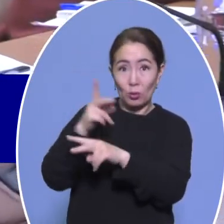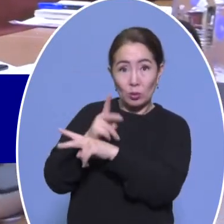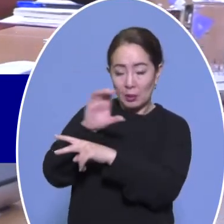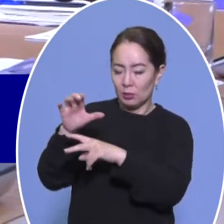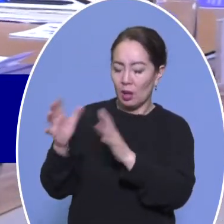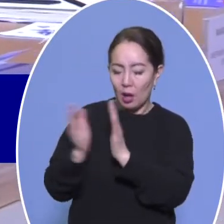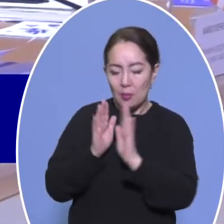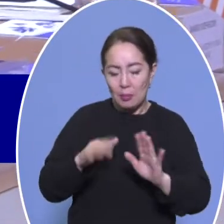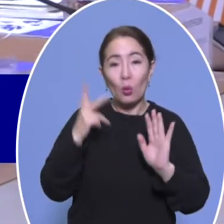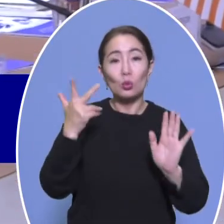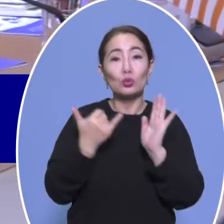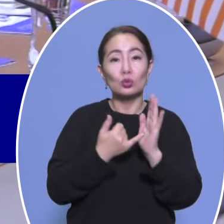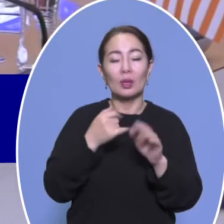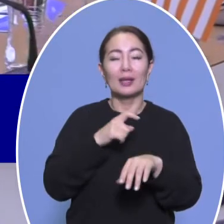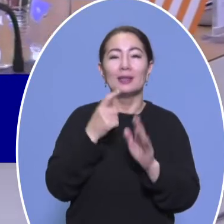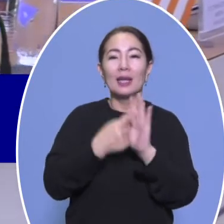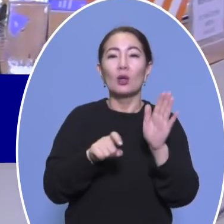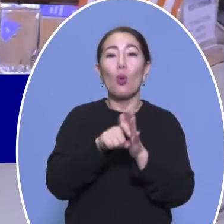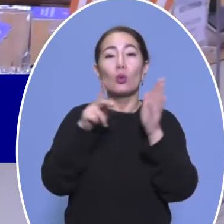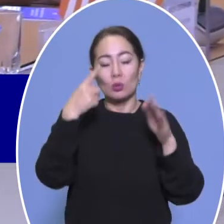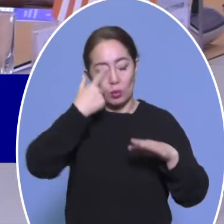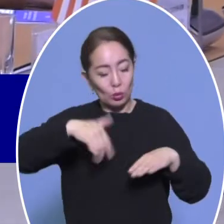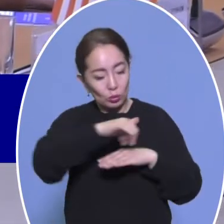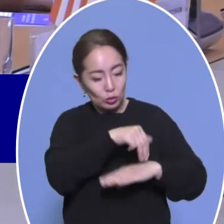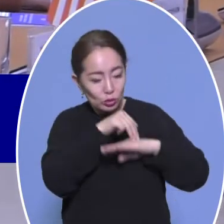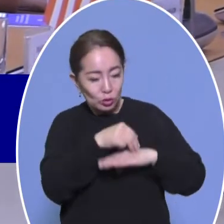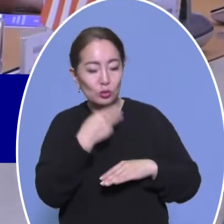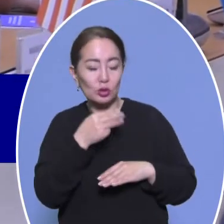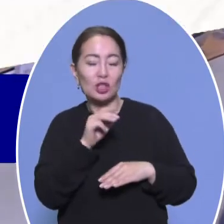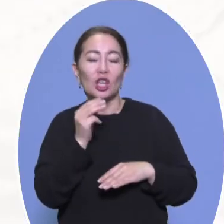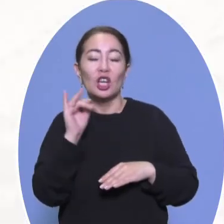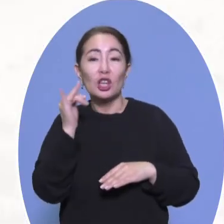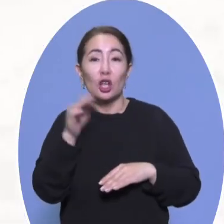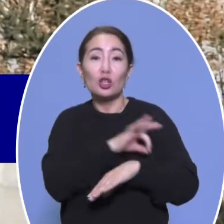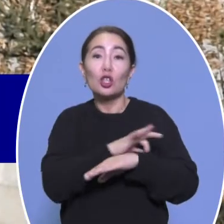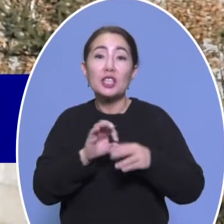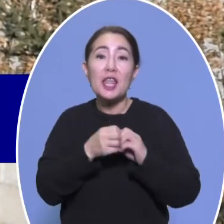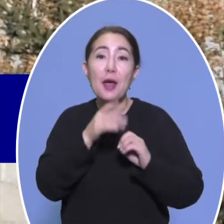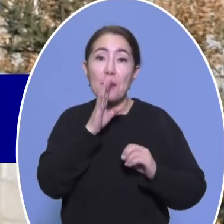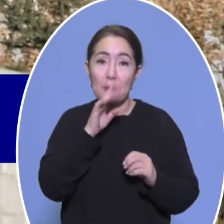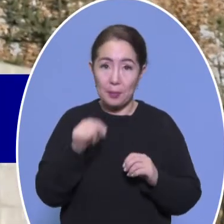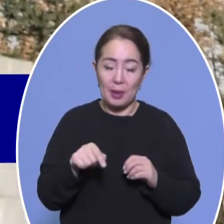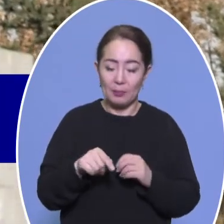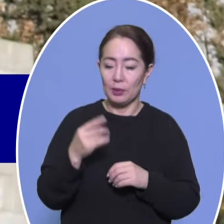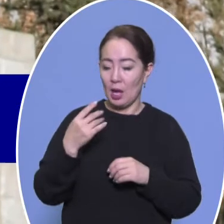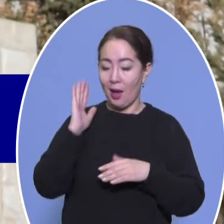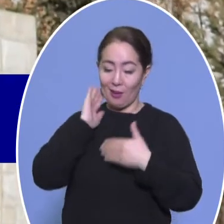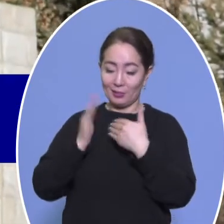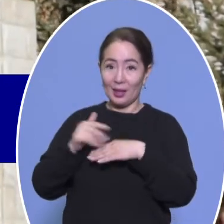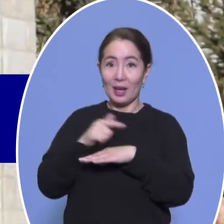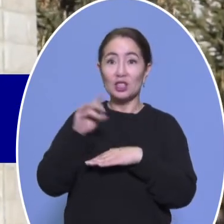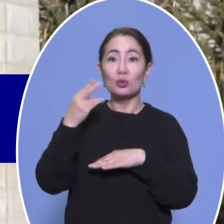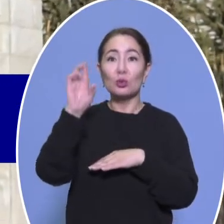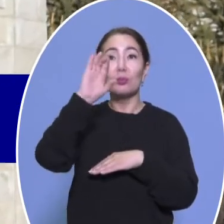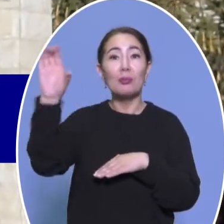хамтран 36 сарын хугацаанд Монгол улсын тогтолцооны шударга ил тод байдал төслийг хэрэгжүүлэх гэж байна. Авилгад тэмцэх газар нь нэгдсэн үндэсний байгууллагын мас суулгах